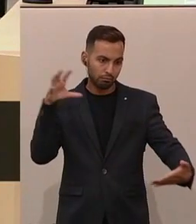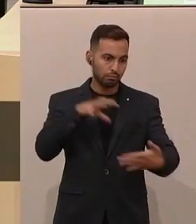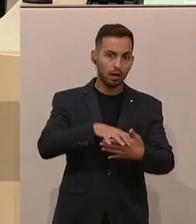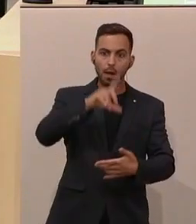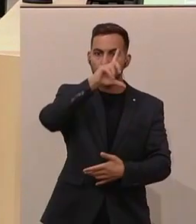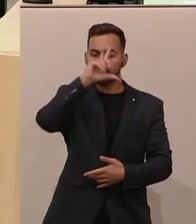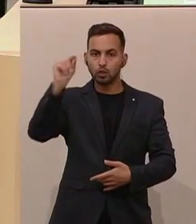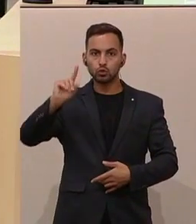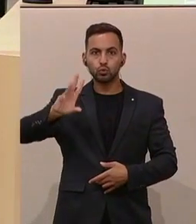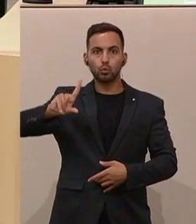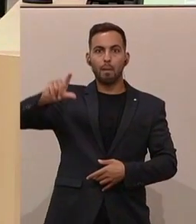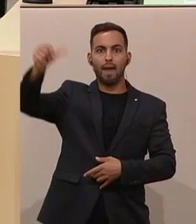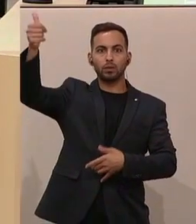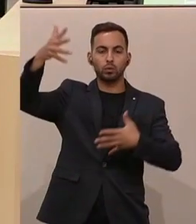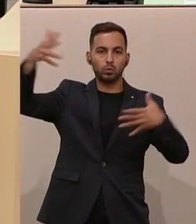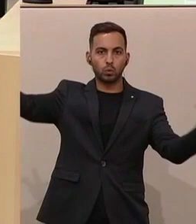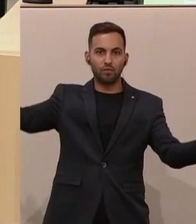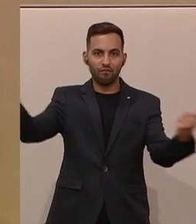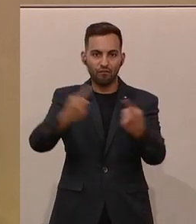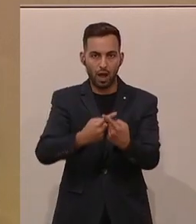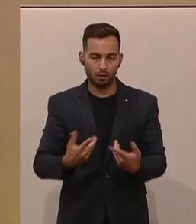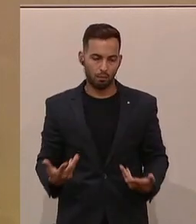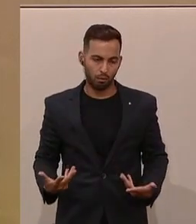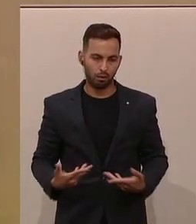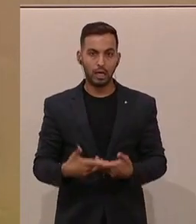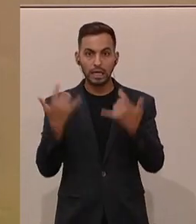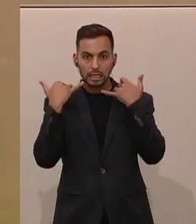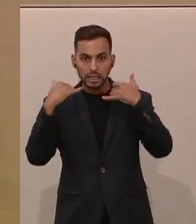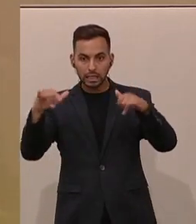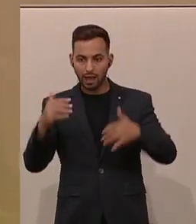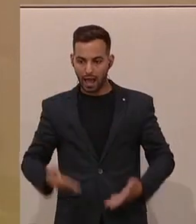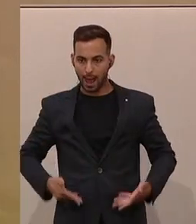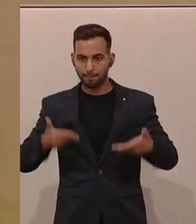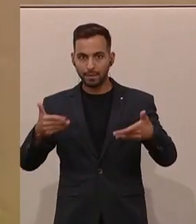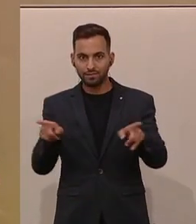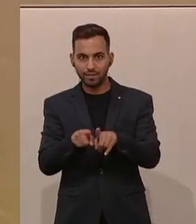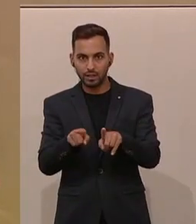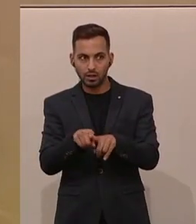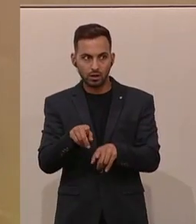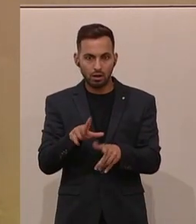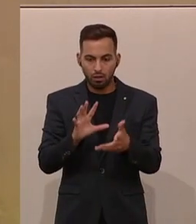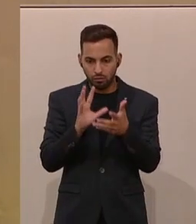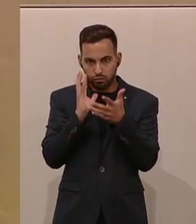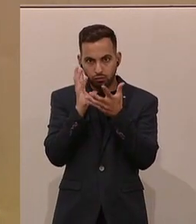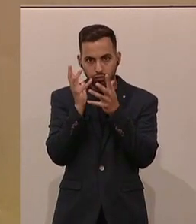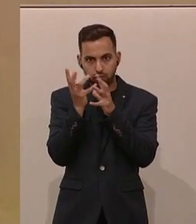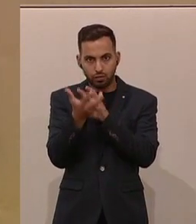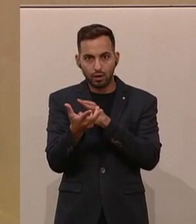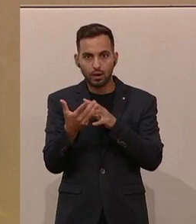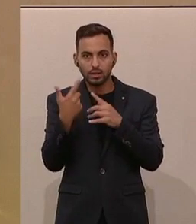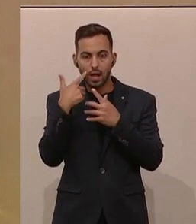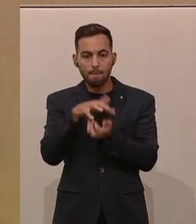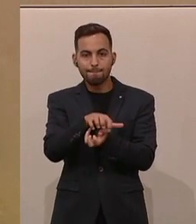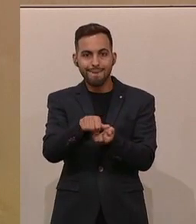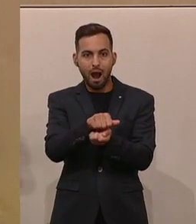Menschen. Man könnte fast meinen, bei unseren heimischen Rindern hätte sich eine schleichende Mutation eingestellt und die Mahlzähne sind